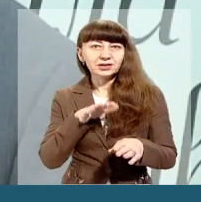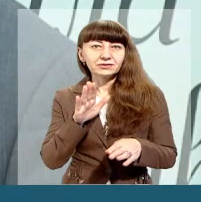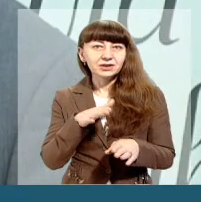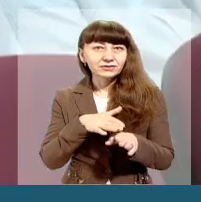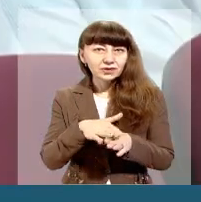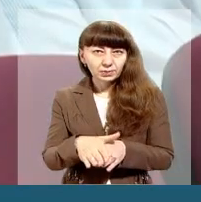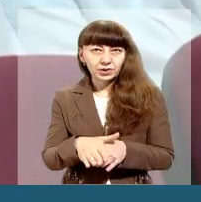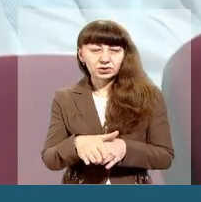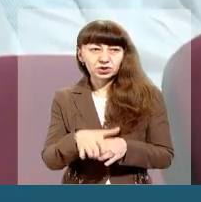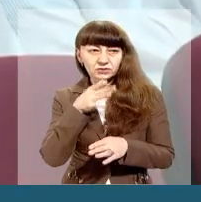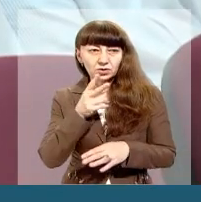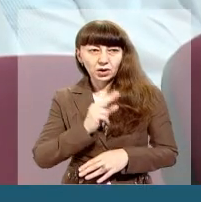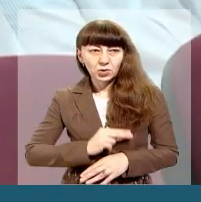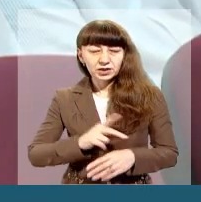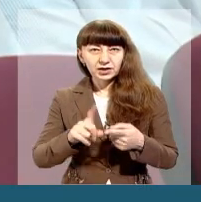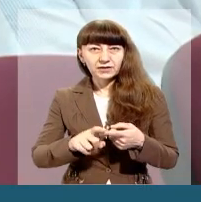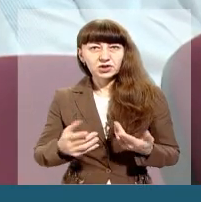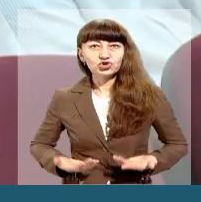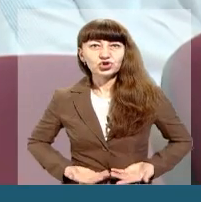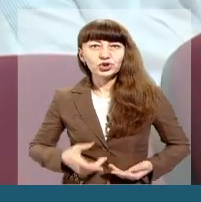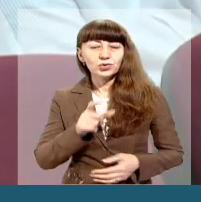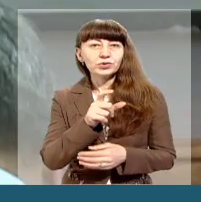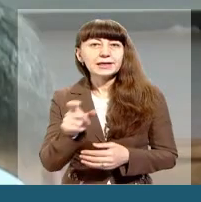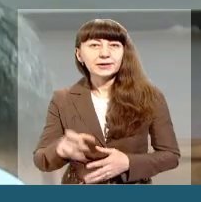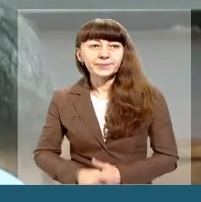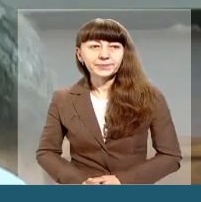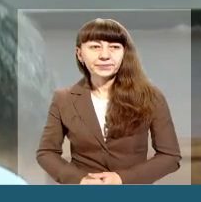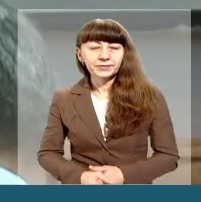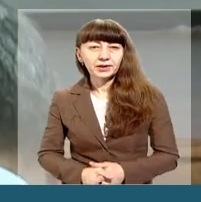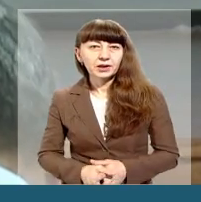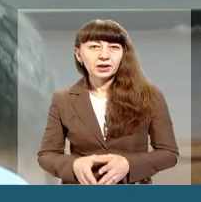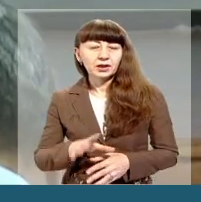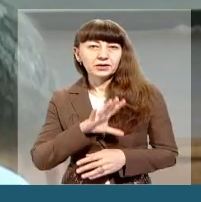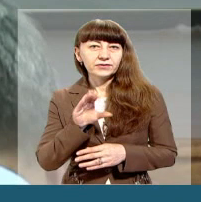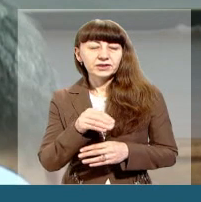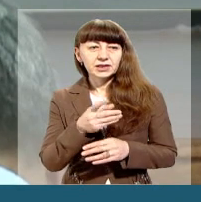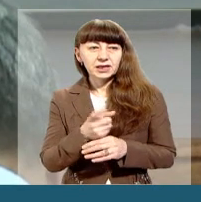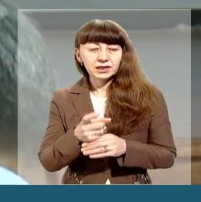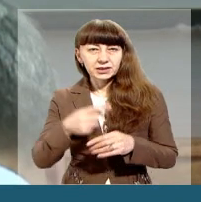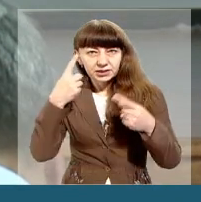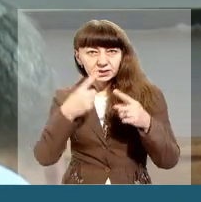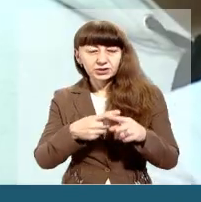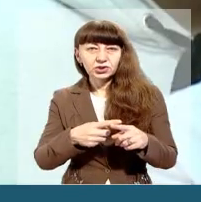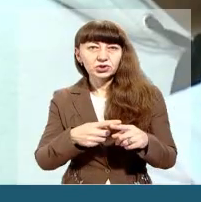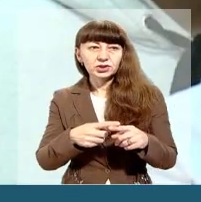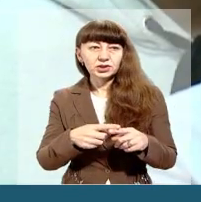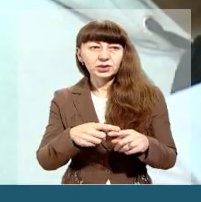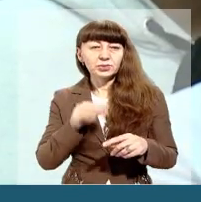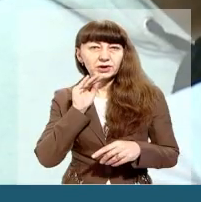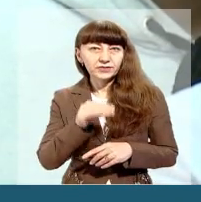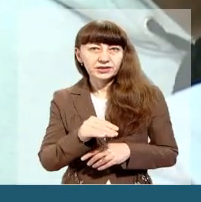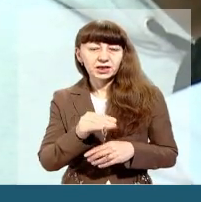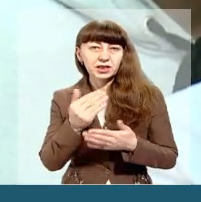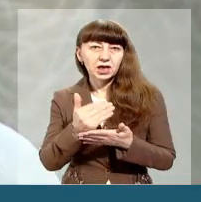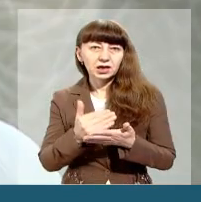зависит жизнь людей. Диспетчеры, кондукторы, контролеры, машинисты, проводники, летчики, стюардессы, технический персонал. Вот лишь неполный